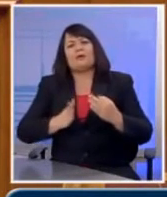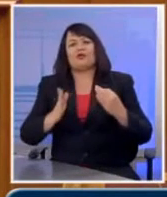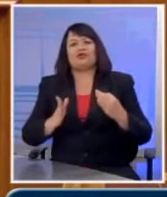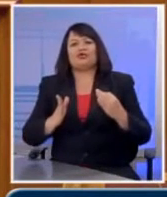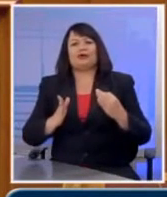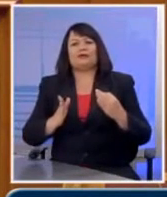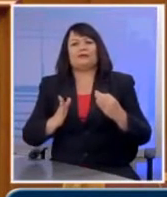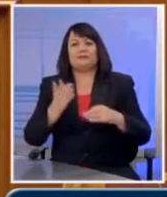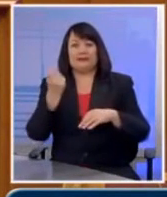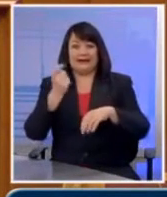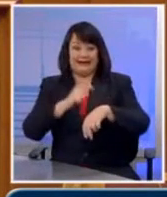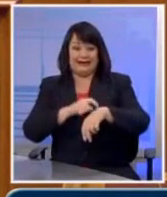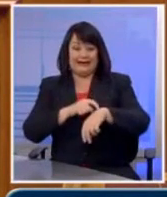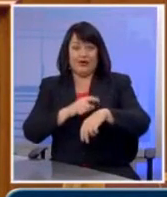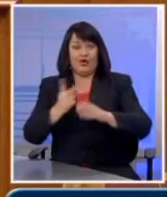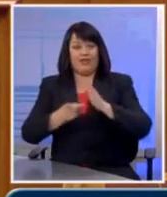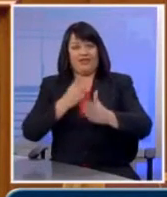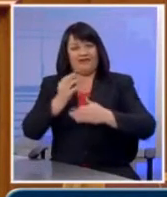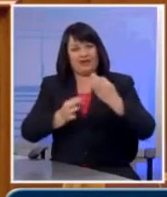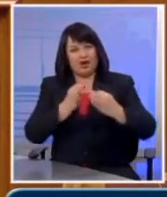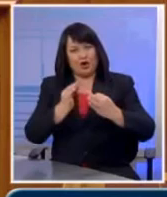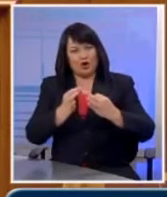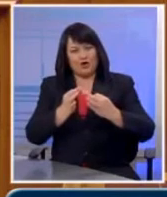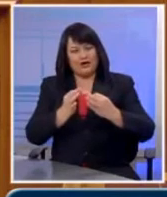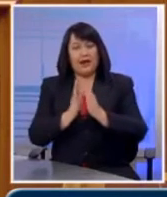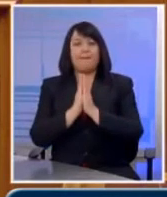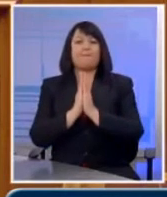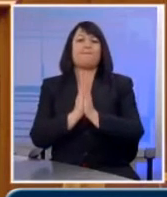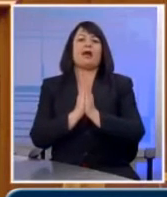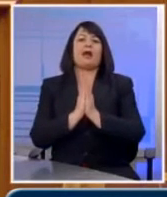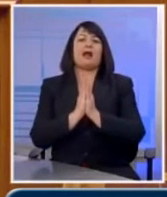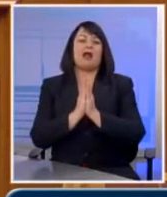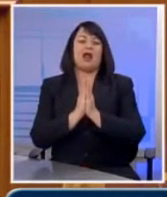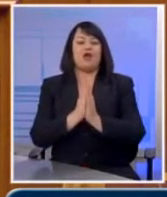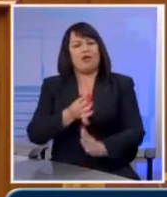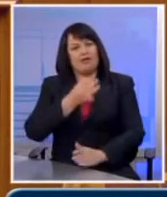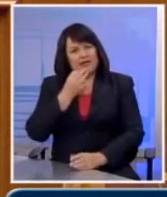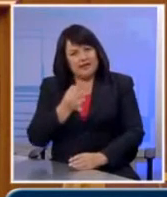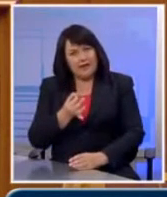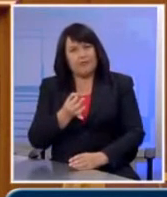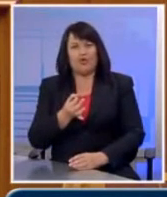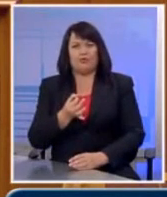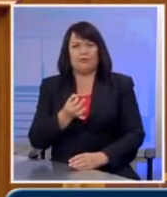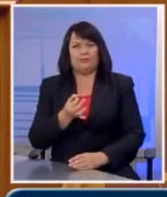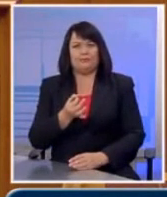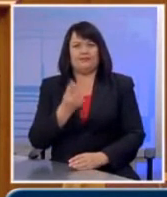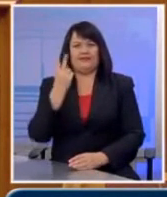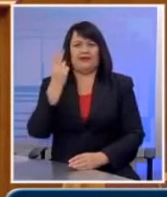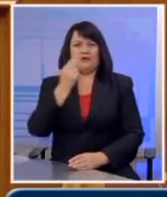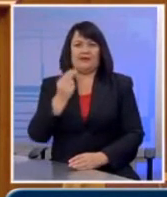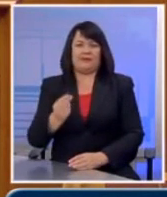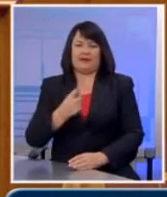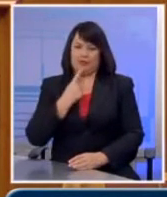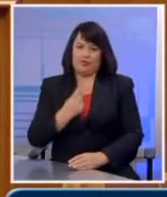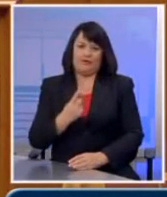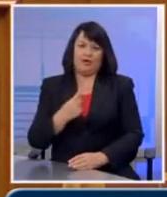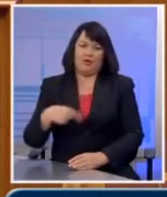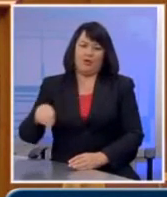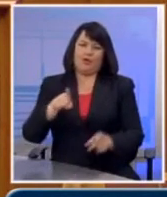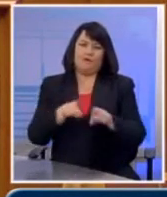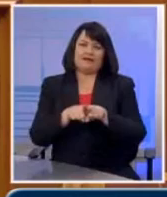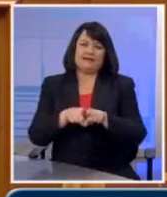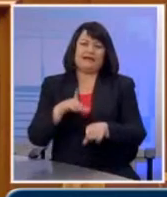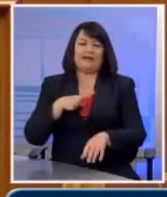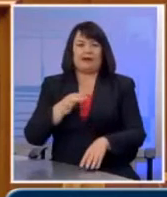Το λίγο χρόνο που θα έχω στη δευτερολογία μου θα κάνω την έκκληση όσο μπορώ πιο σύντομα για τα δύο θέματα που σας είπα. Θέλω